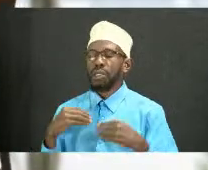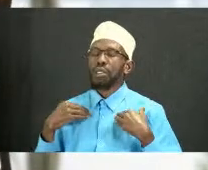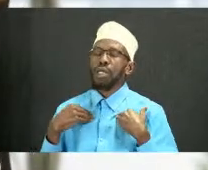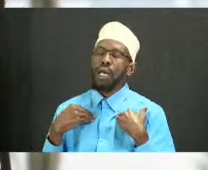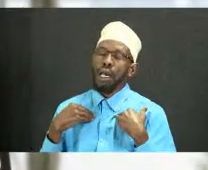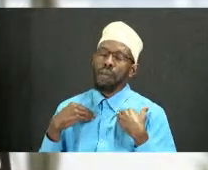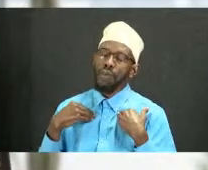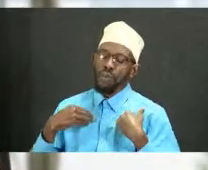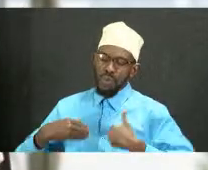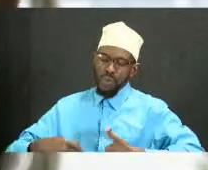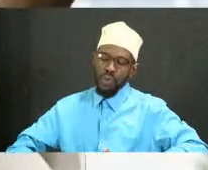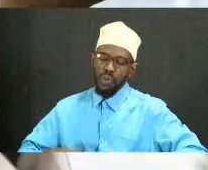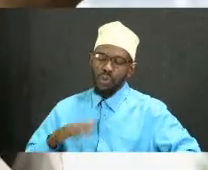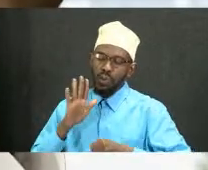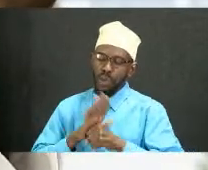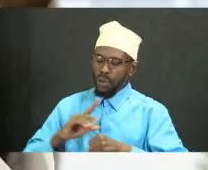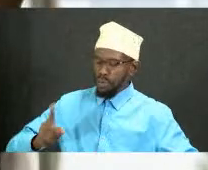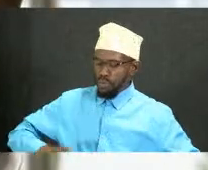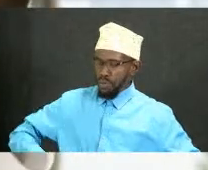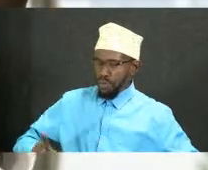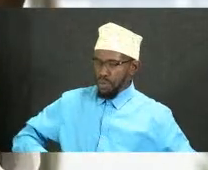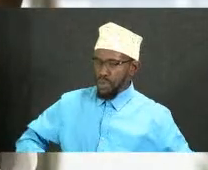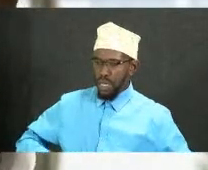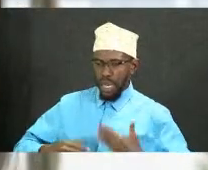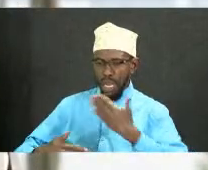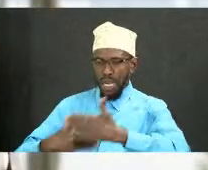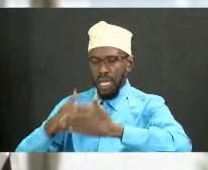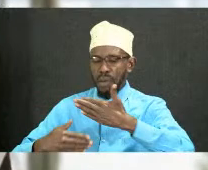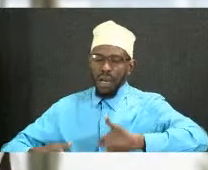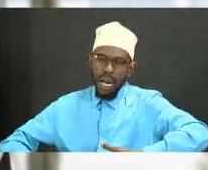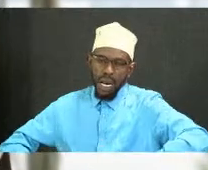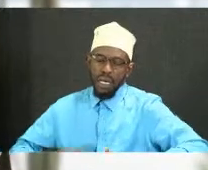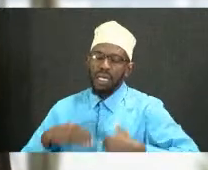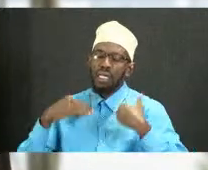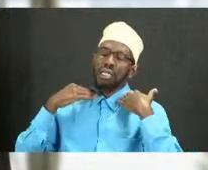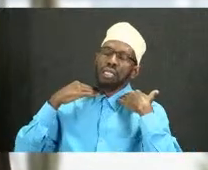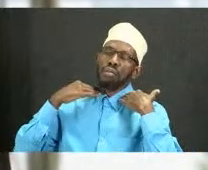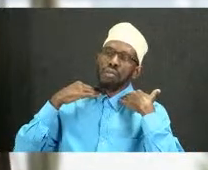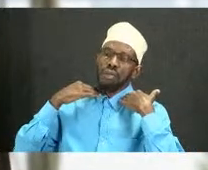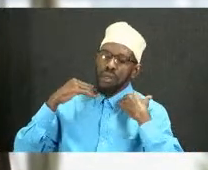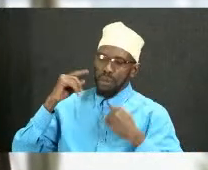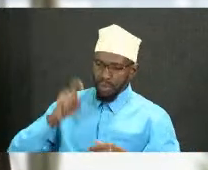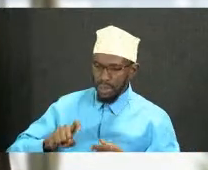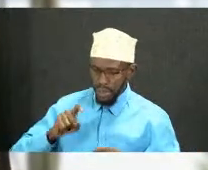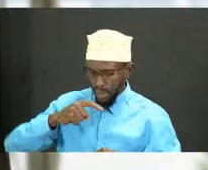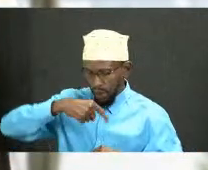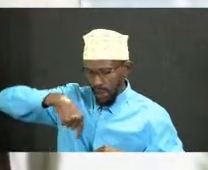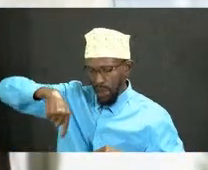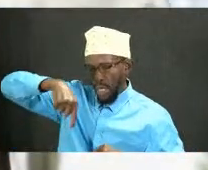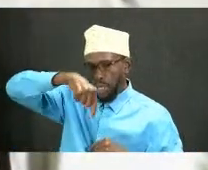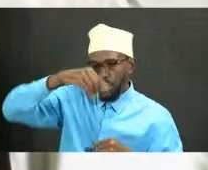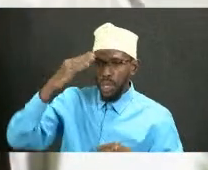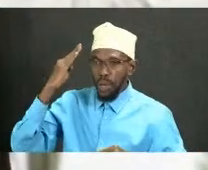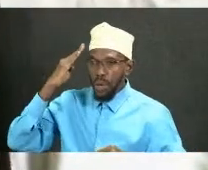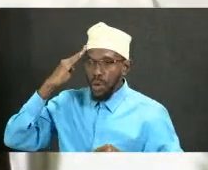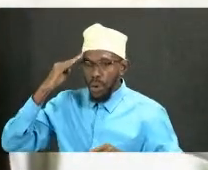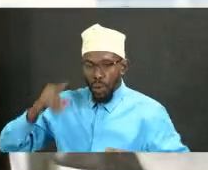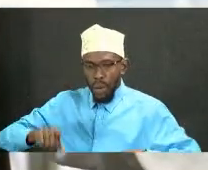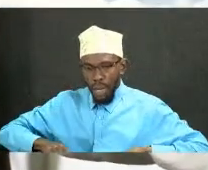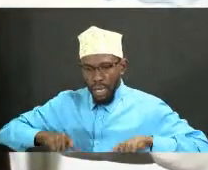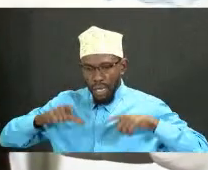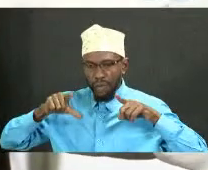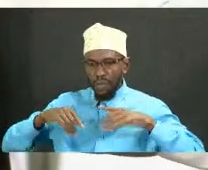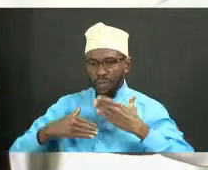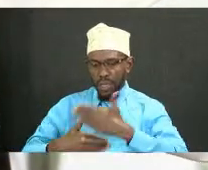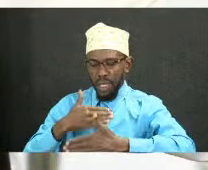analala na shibe na jirani yake analala na njaa. Yani inatupasa sisi tujue hali za